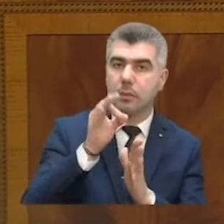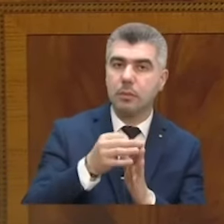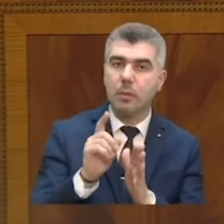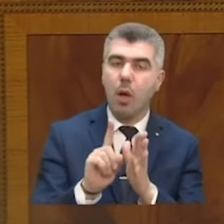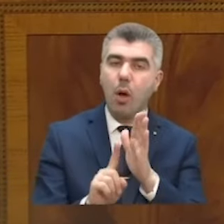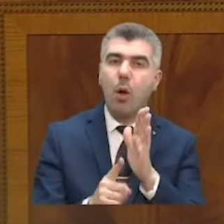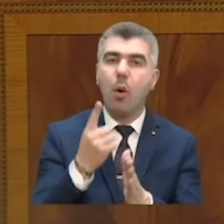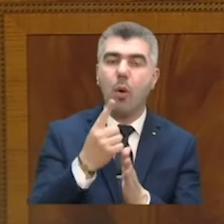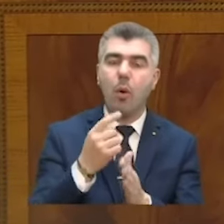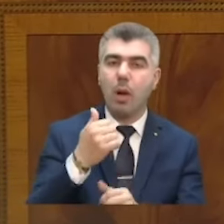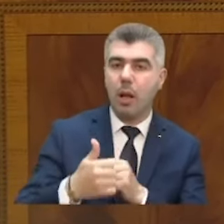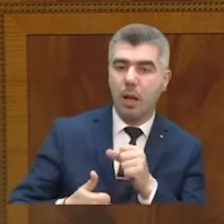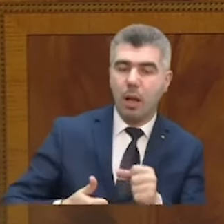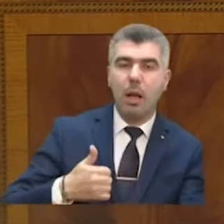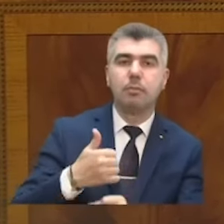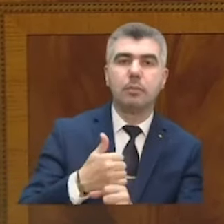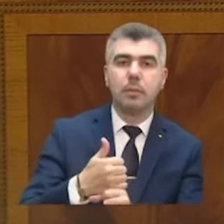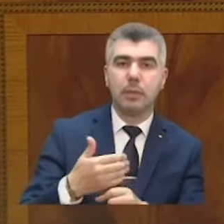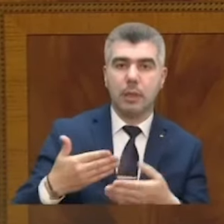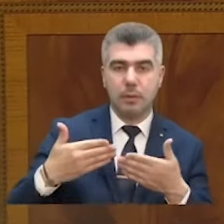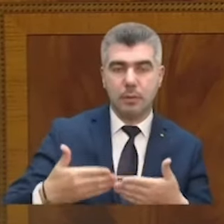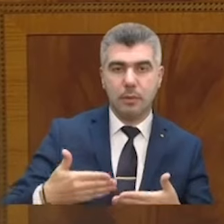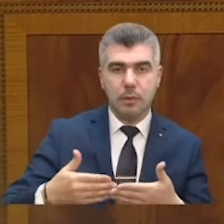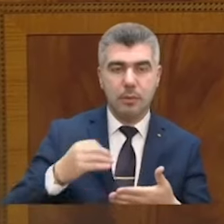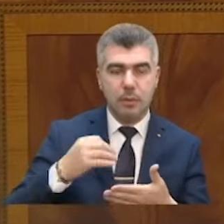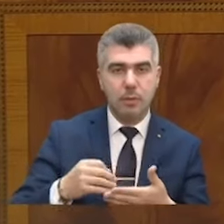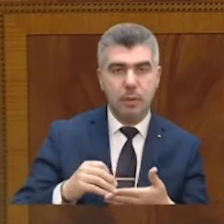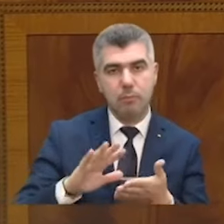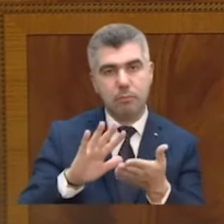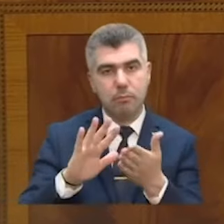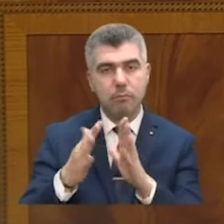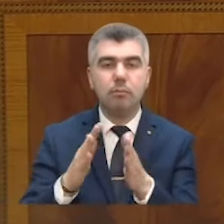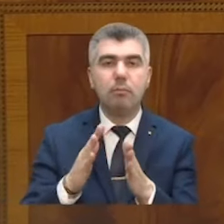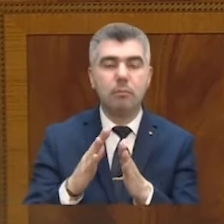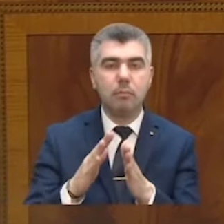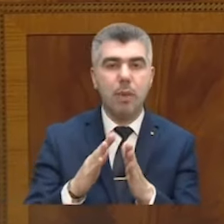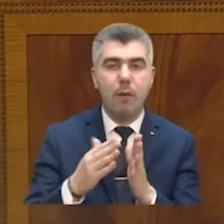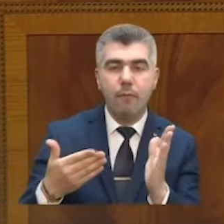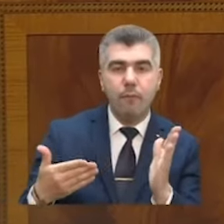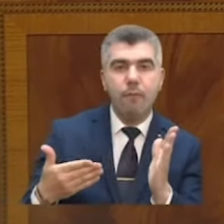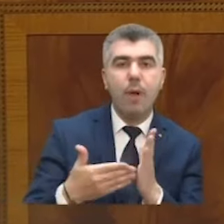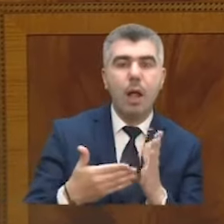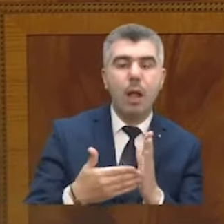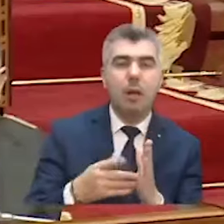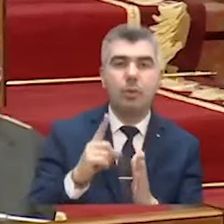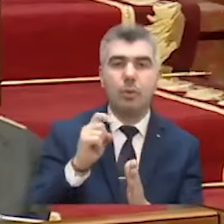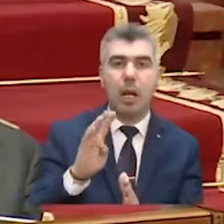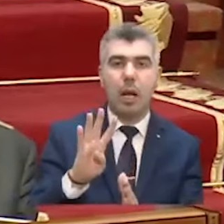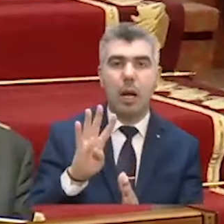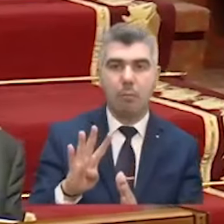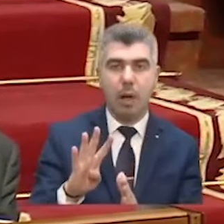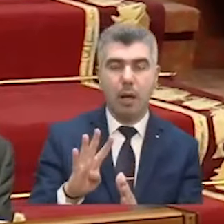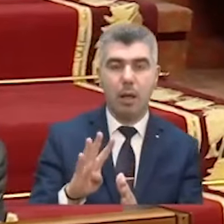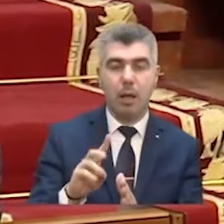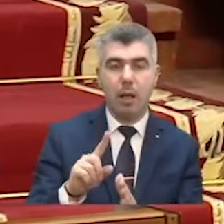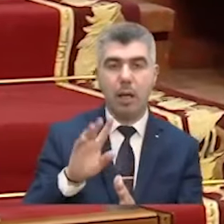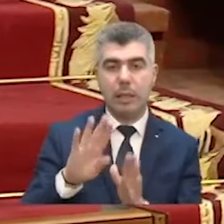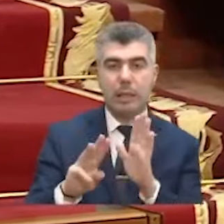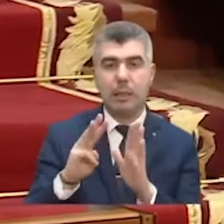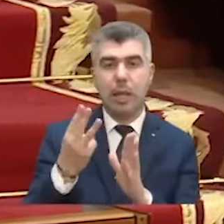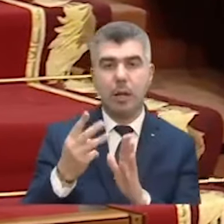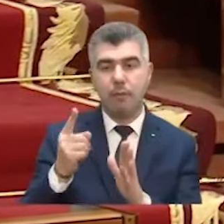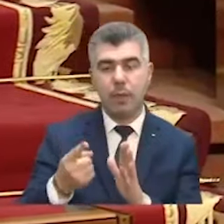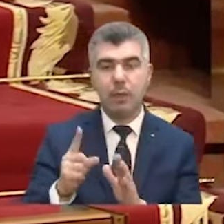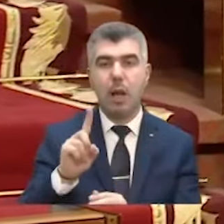بداية السنة الجارية لتبلغ عند ما تم أبريل 13.1 مليار ديال